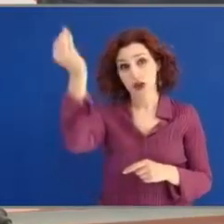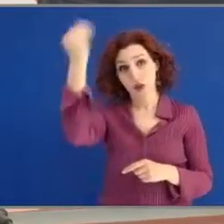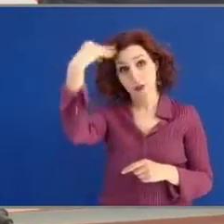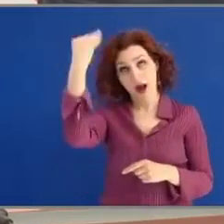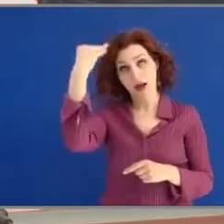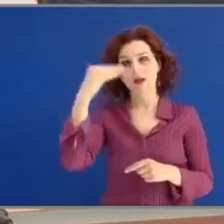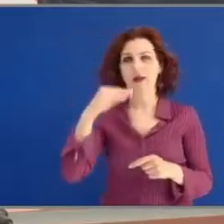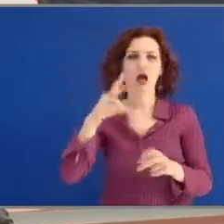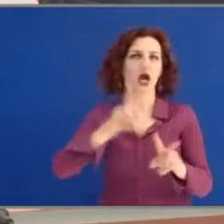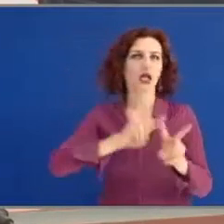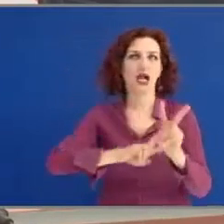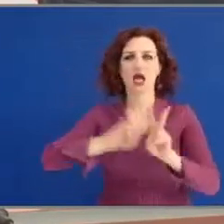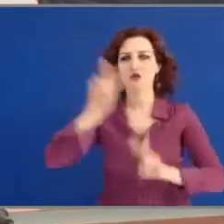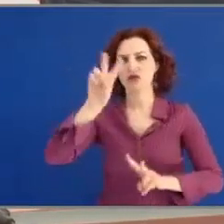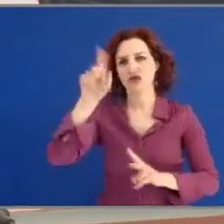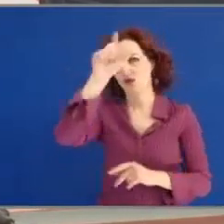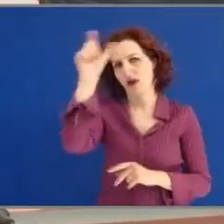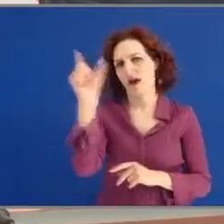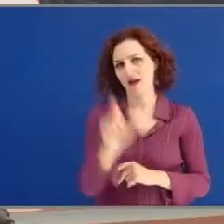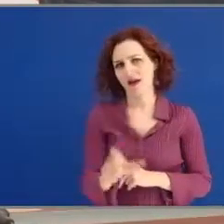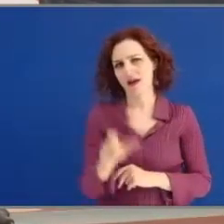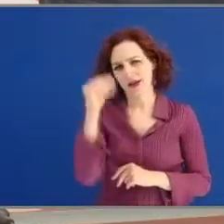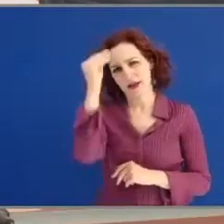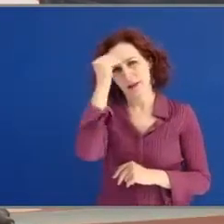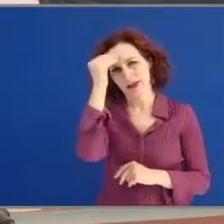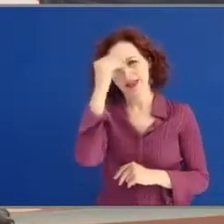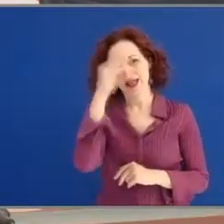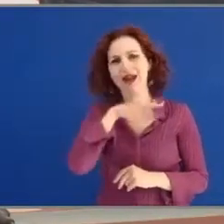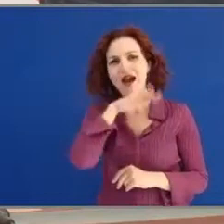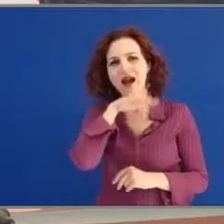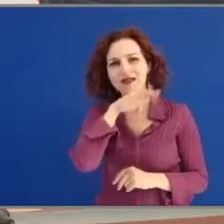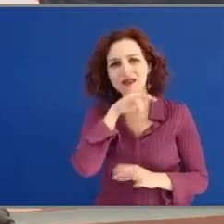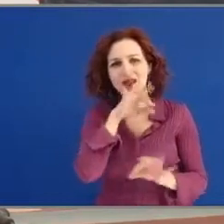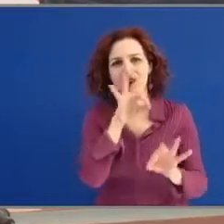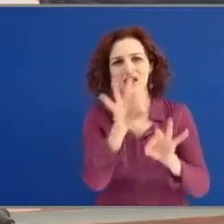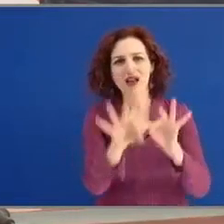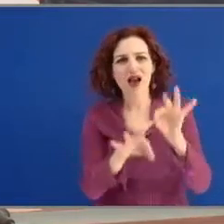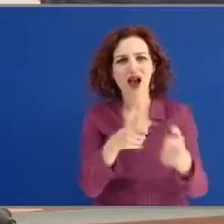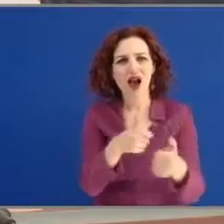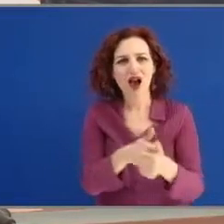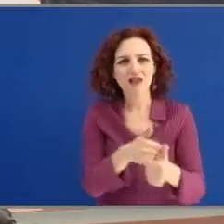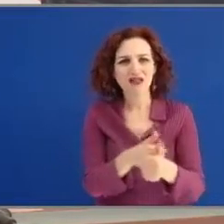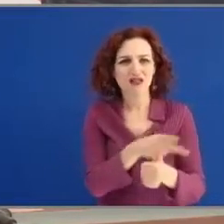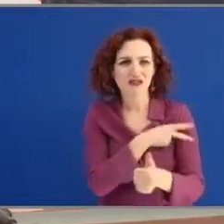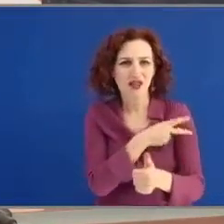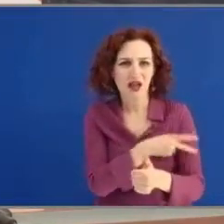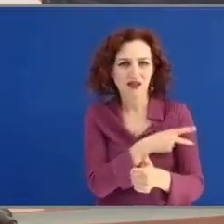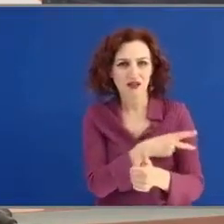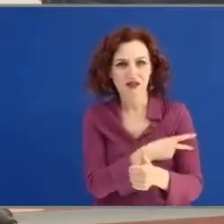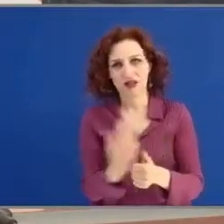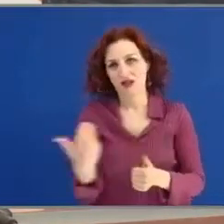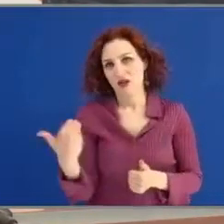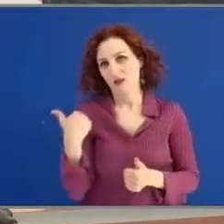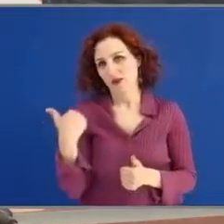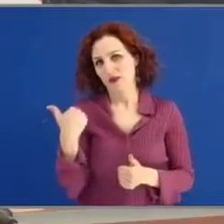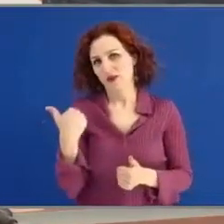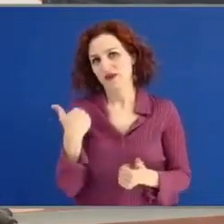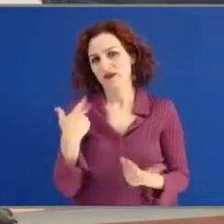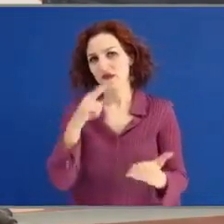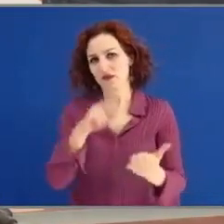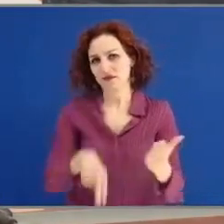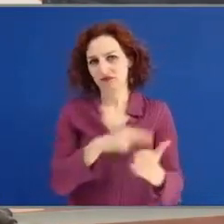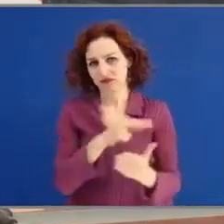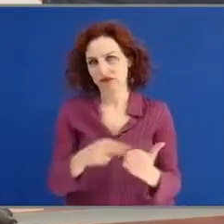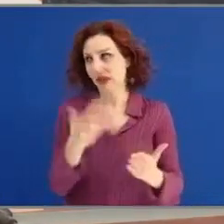nazionale per quanto riguarda un po' ripensare l'assistenza agli anziani. Di recente è stata votata, e li ringrazio, una mozione del